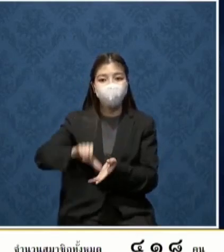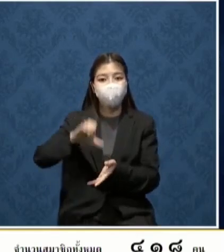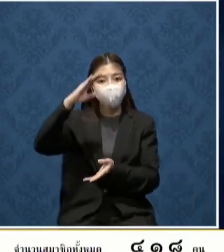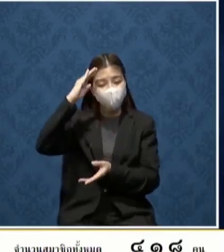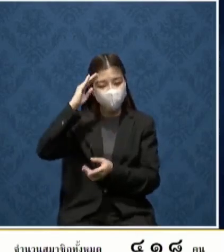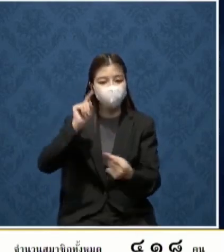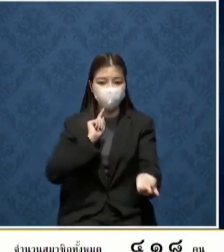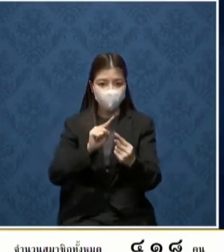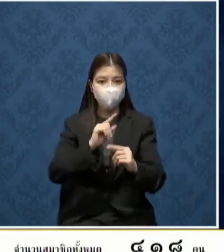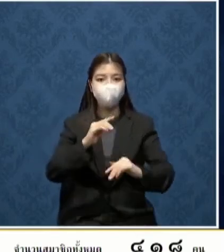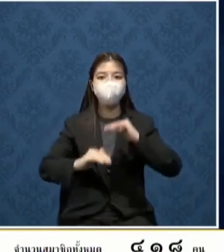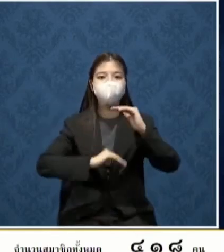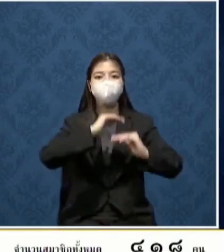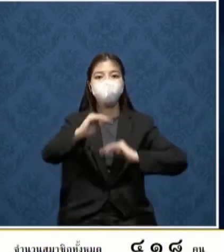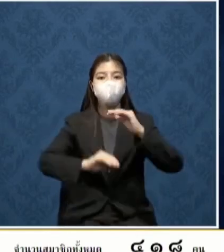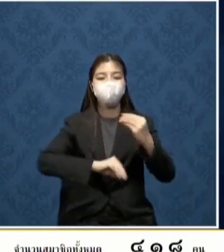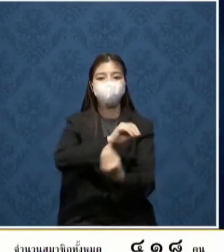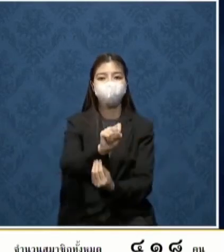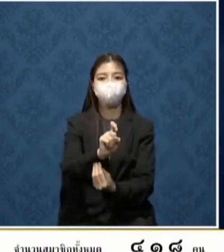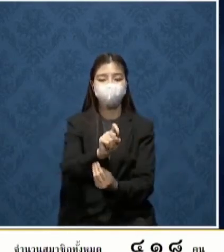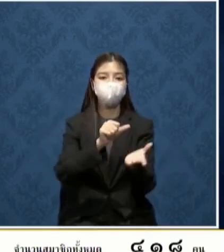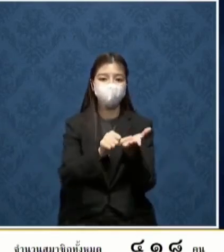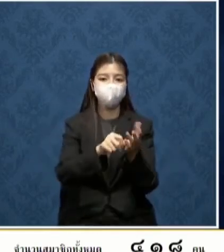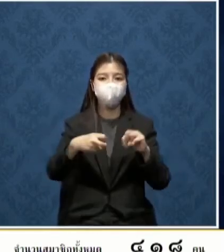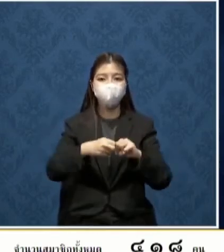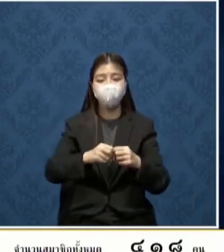กับการพัฒนาเศรษฐกิจกับการแ้ประหาสังคม